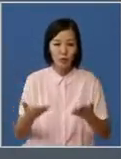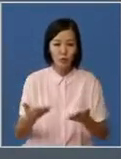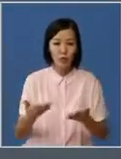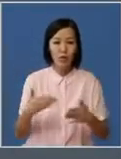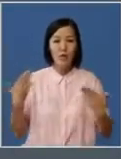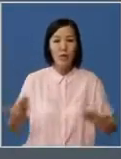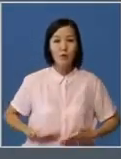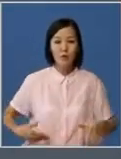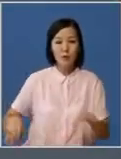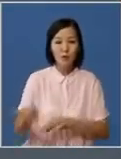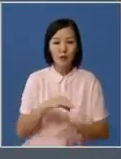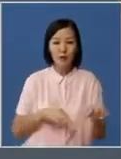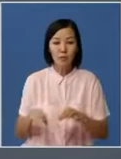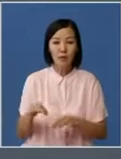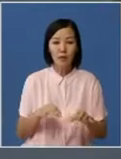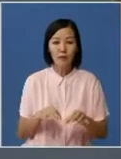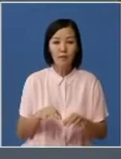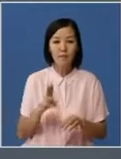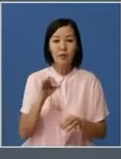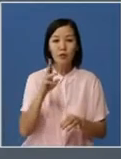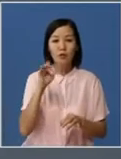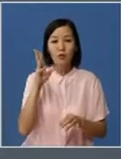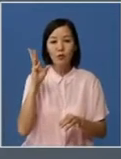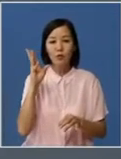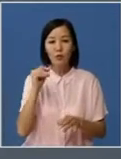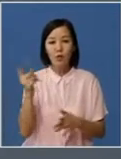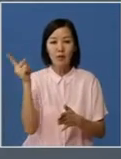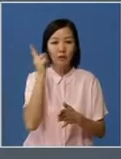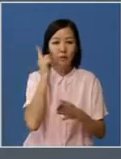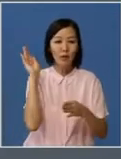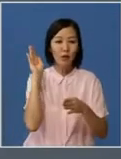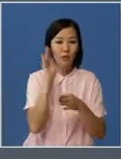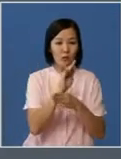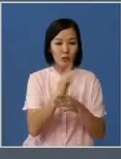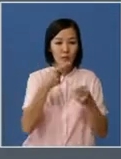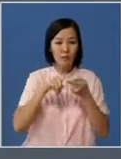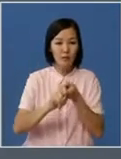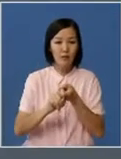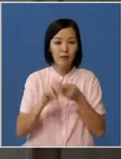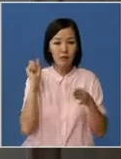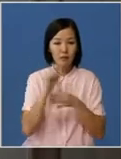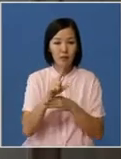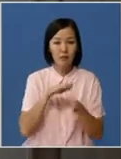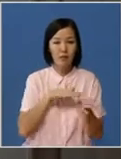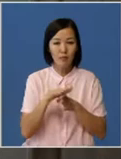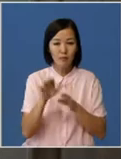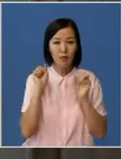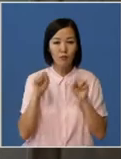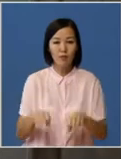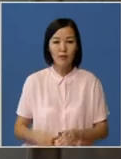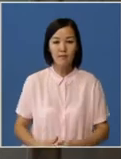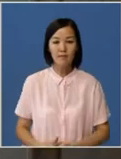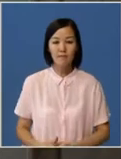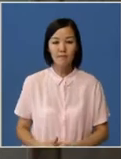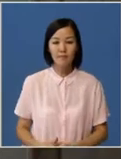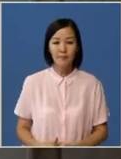жоба авторлары ресми сайт немесе шұбаркөл.кз мобильді қосымшасы арқылы тапсырыс беруге болады. Посредством данного